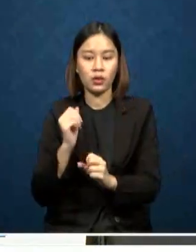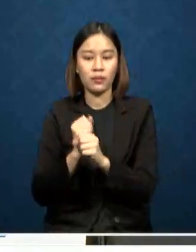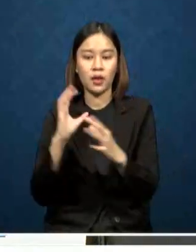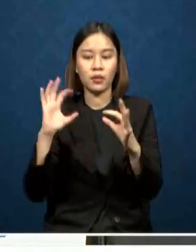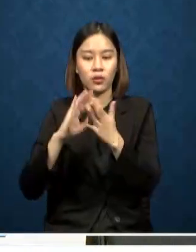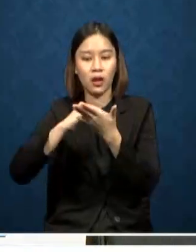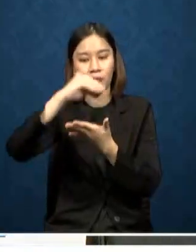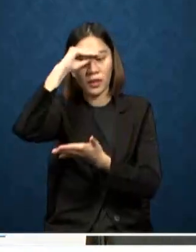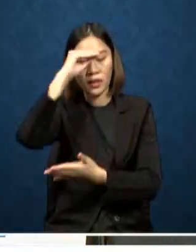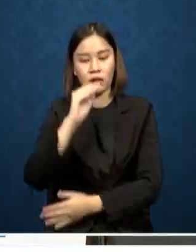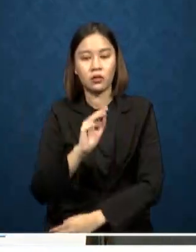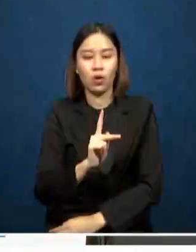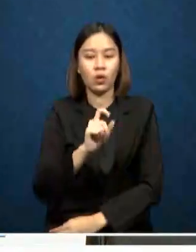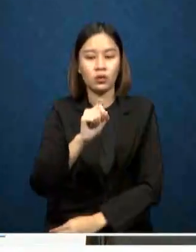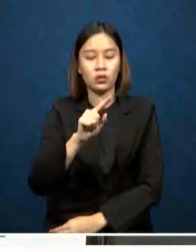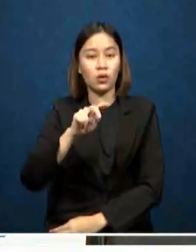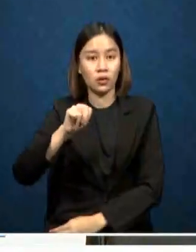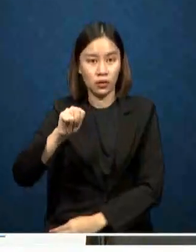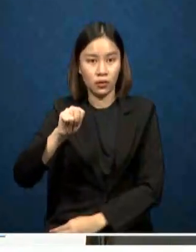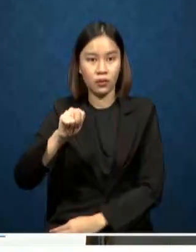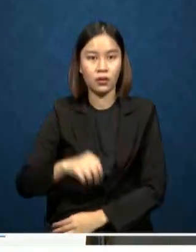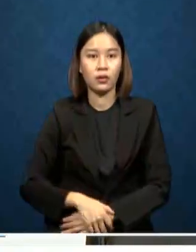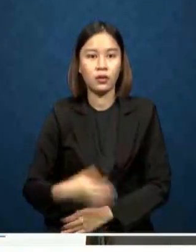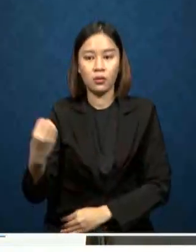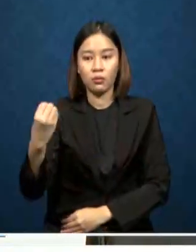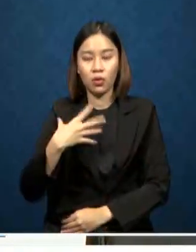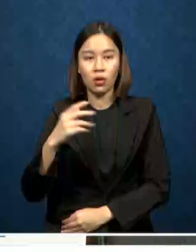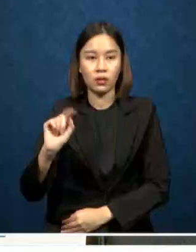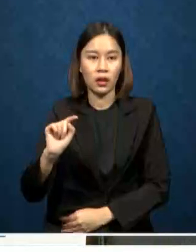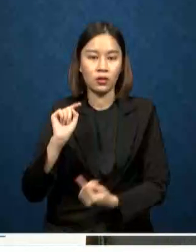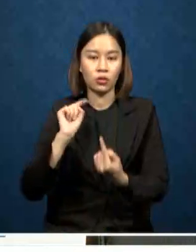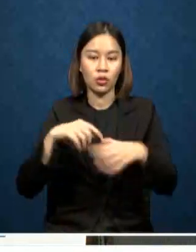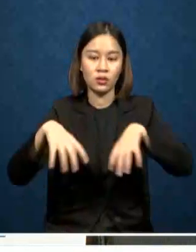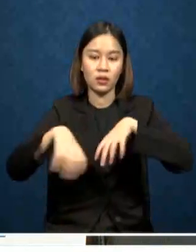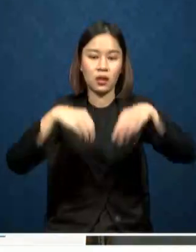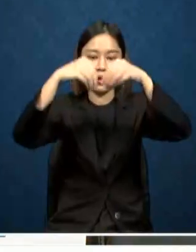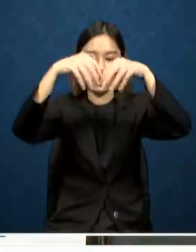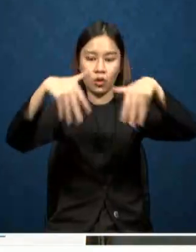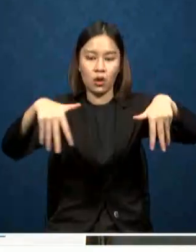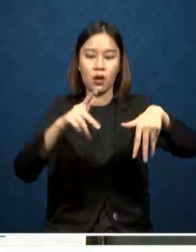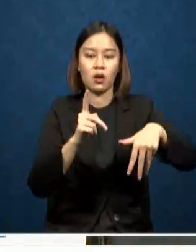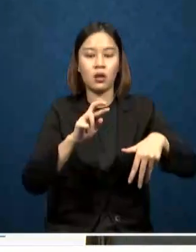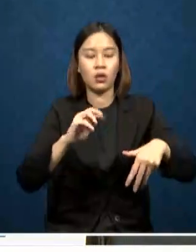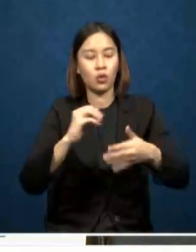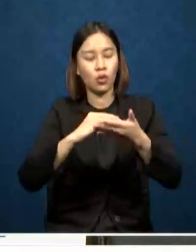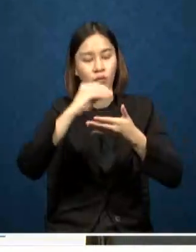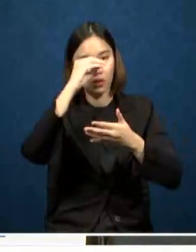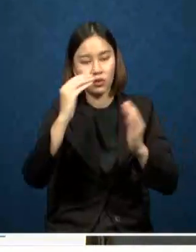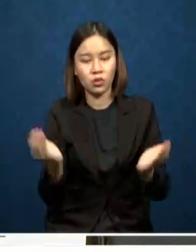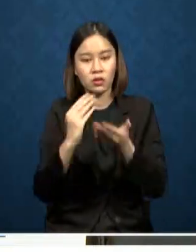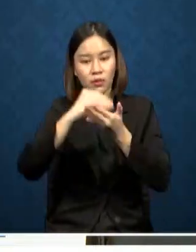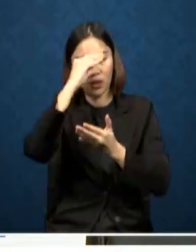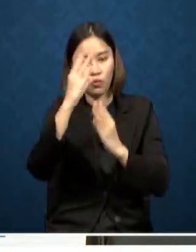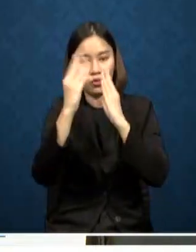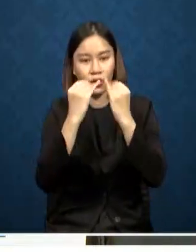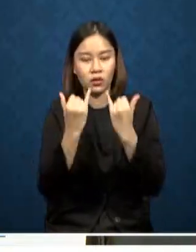ศึกษาของกศนได้บอกมาว่าการจัดโครงสร้างของกรมส่งเสริมการเรียนรู้ที่เป็นร่างอยู่